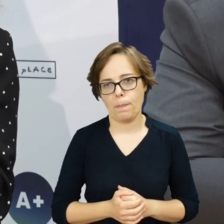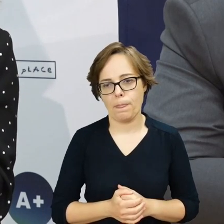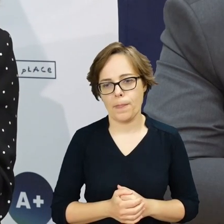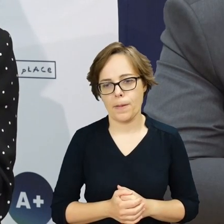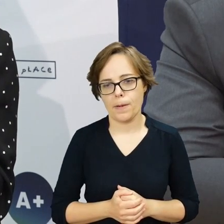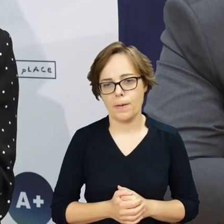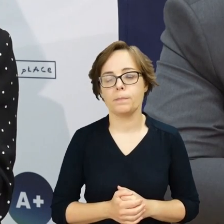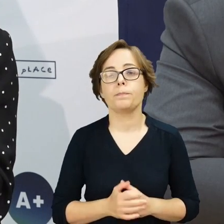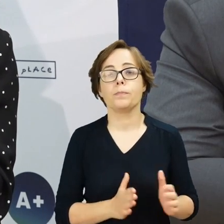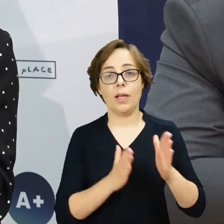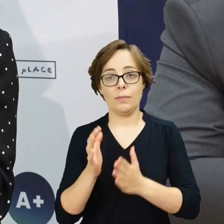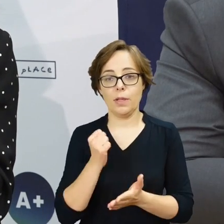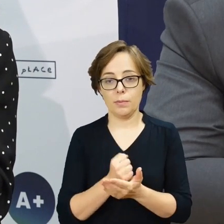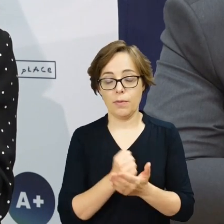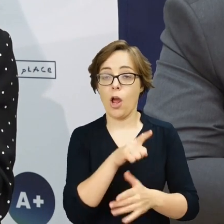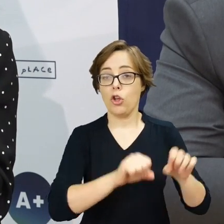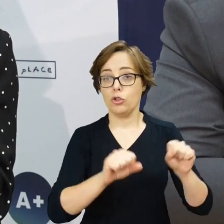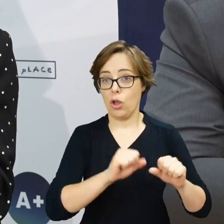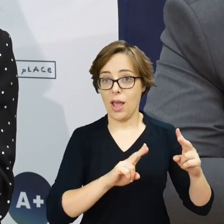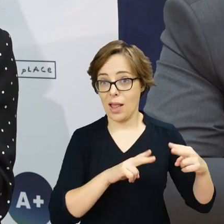znikoma reakcja sądów administracyjnych